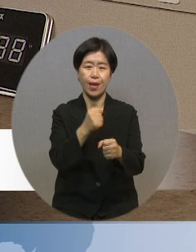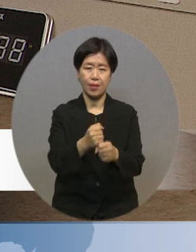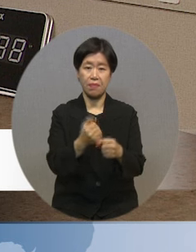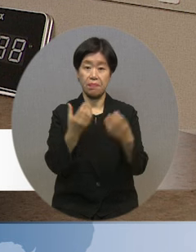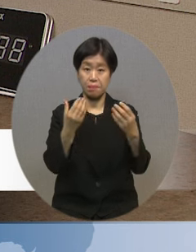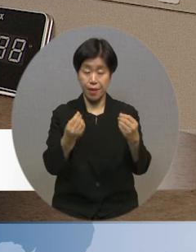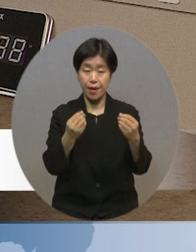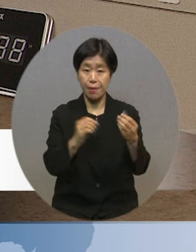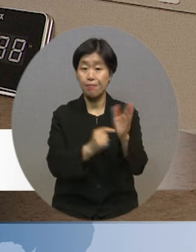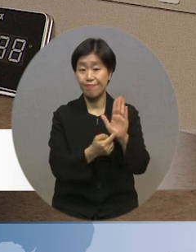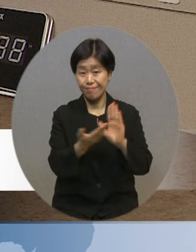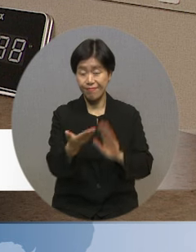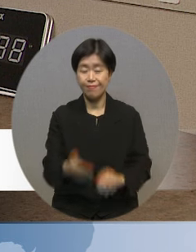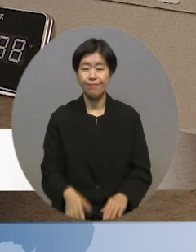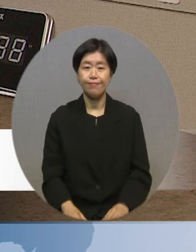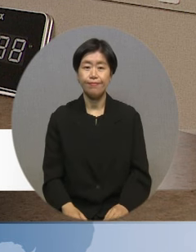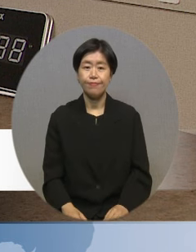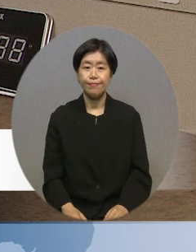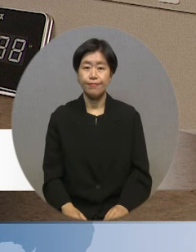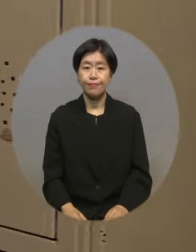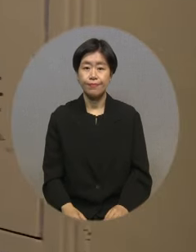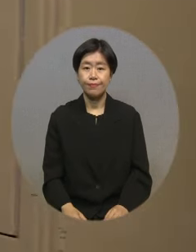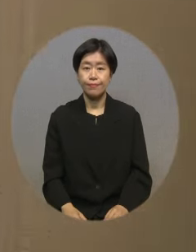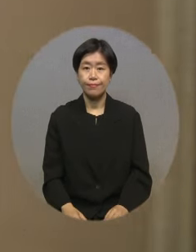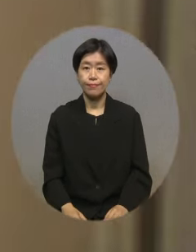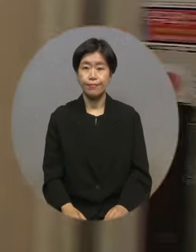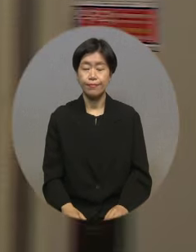내용 김은별 기자가 전합니다.